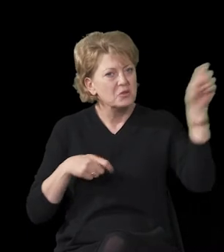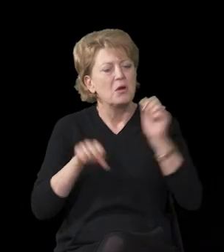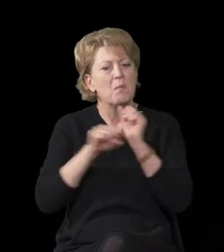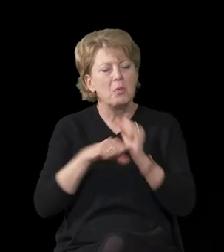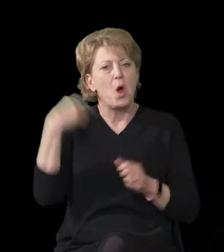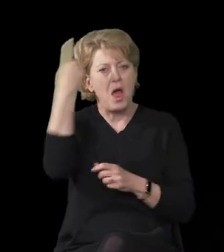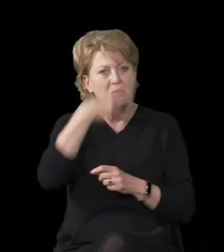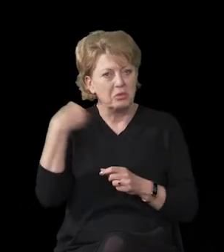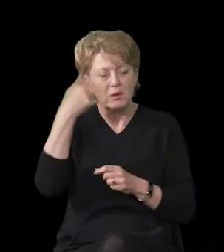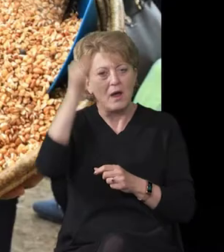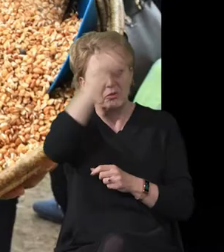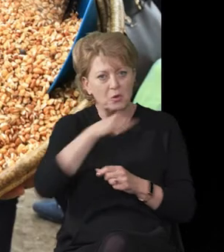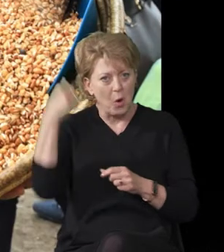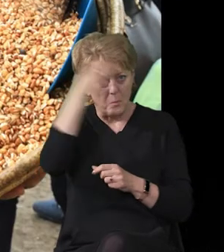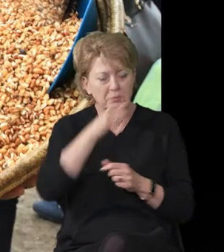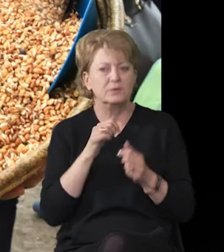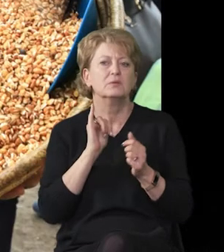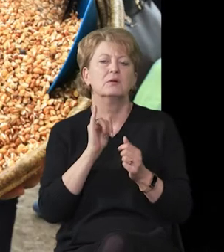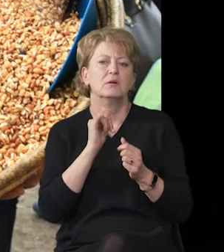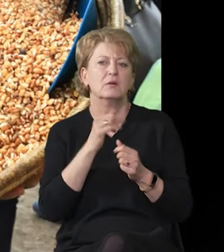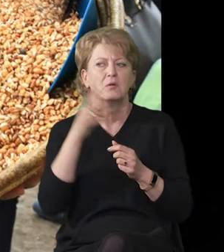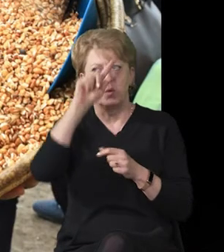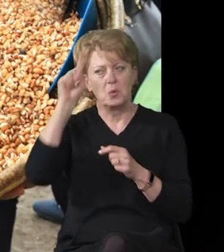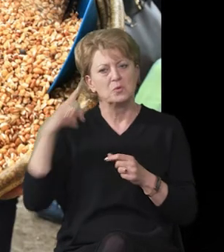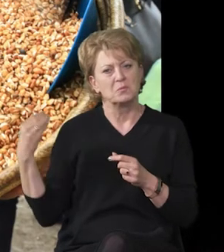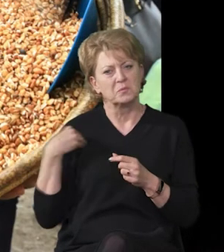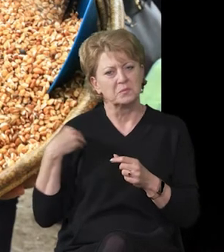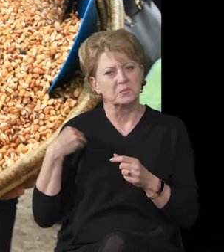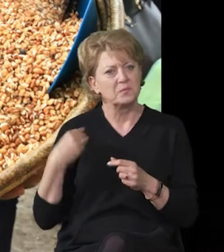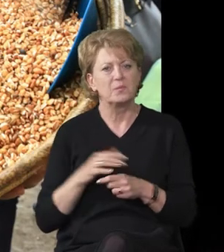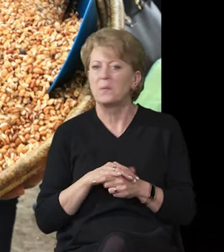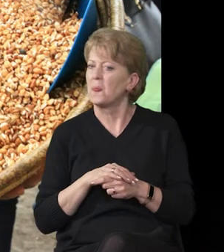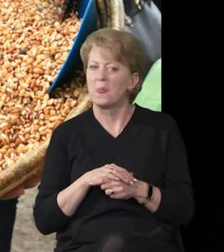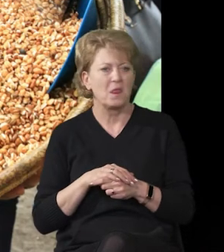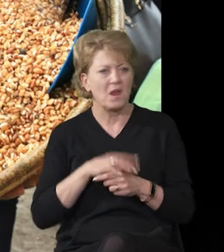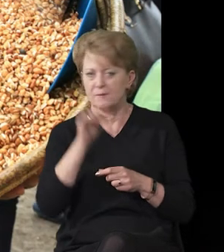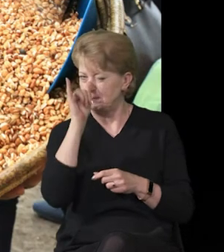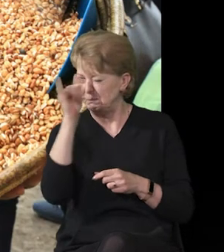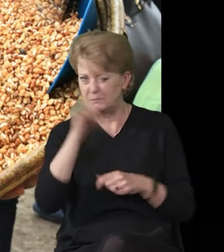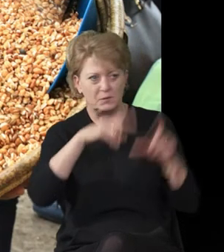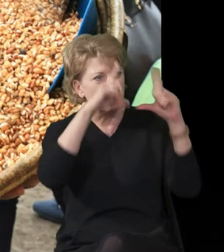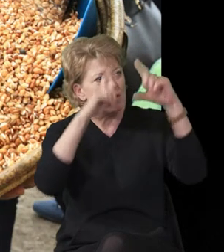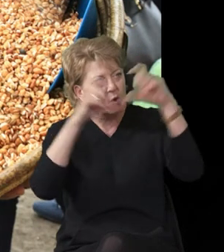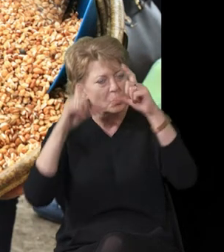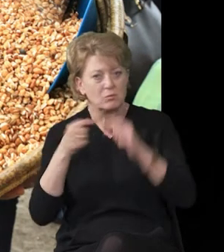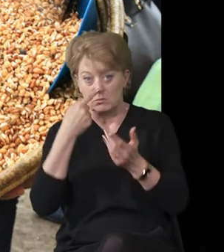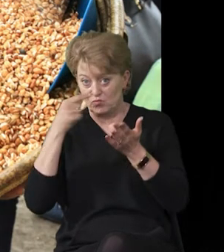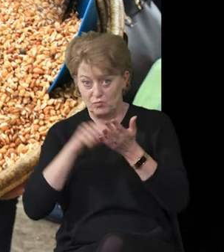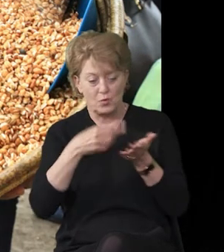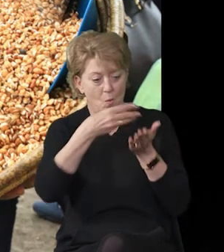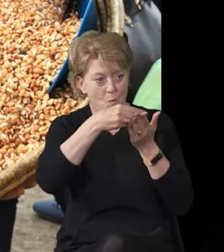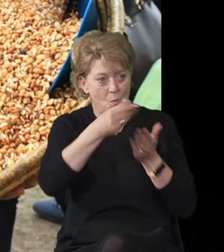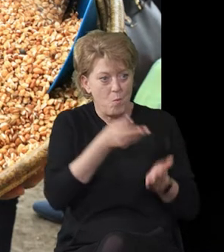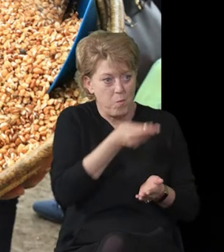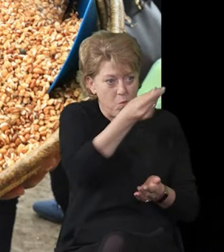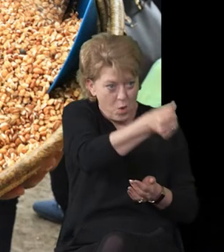jest zrobić zdjęcie osobom, ludziom bez uiszczenia opłaty za to zdjęcie. Natomiast mi się w zasadzie